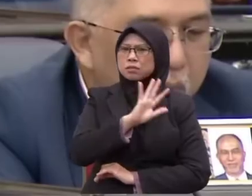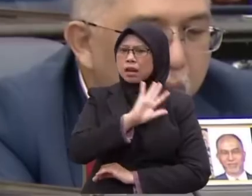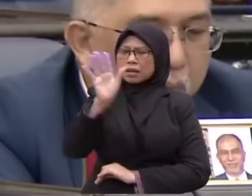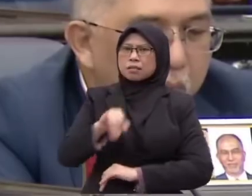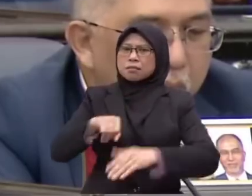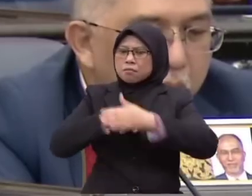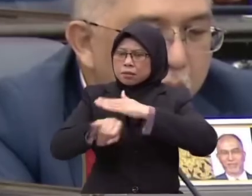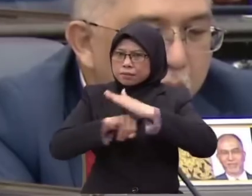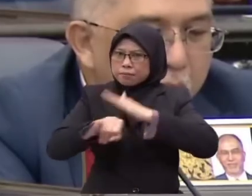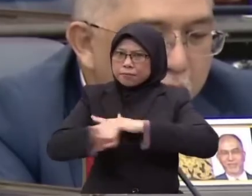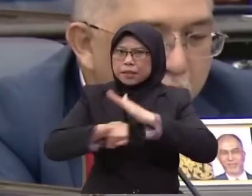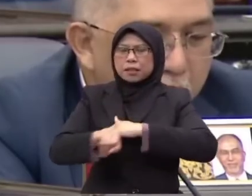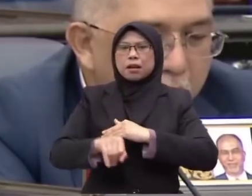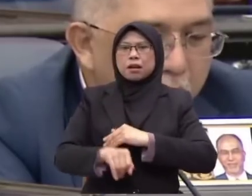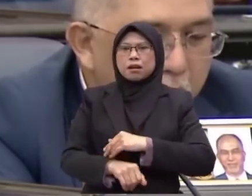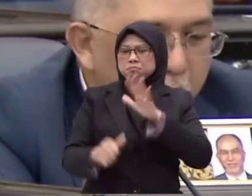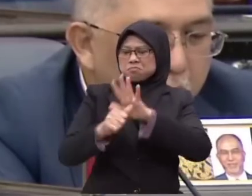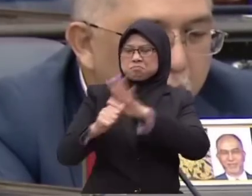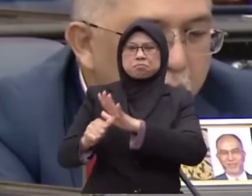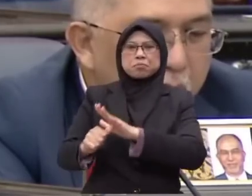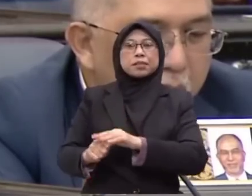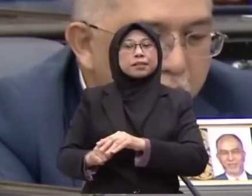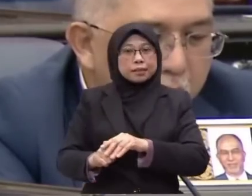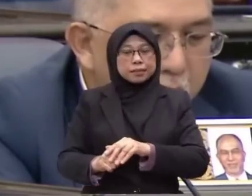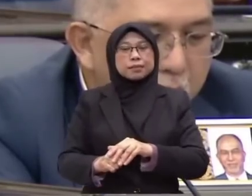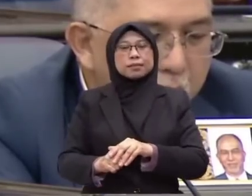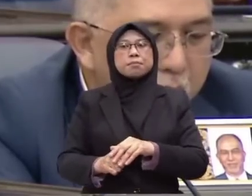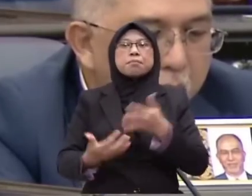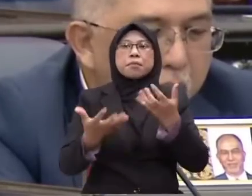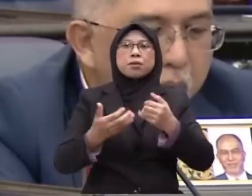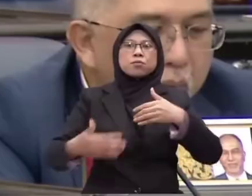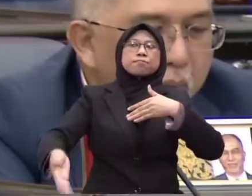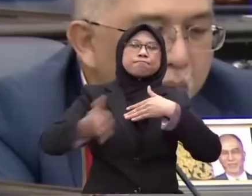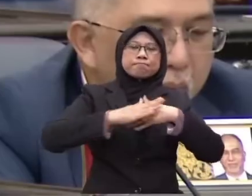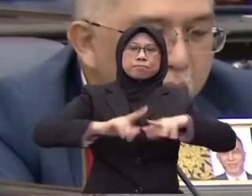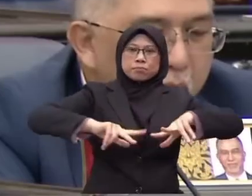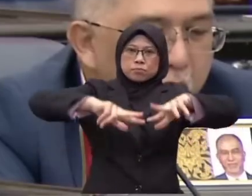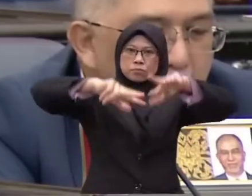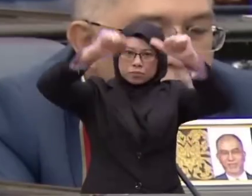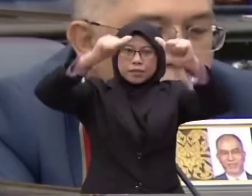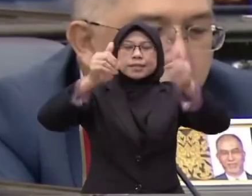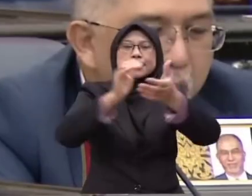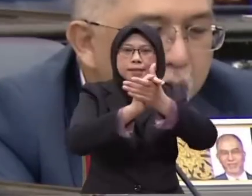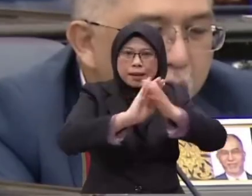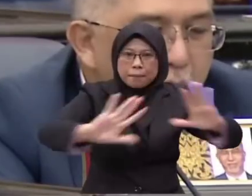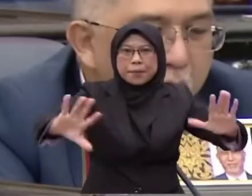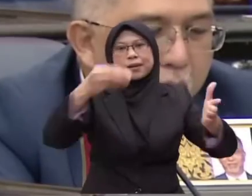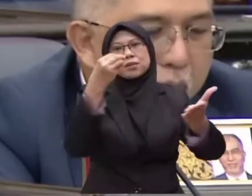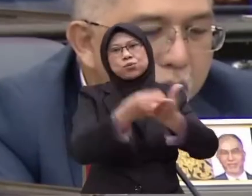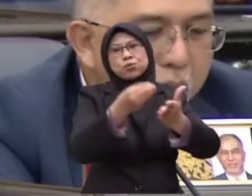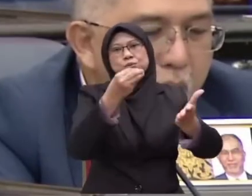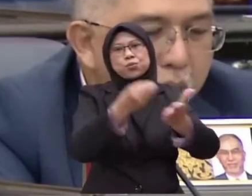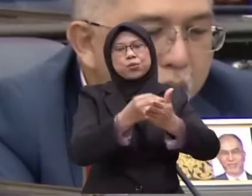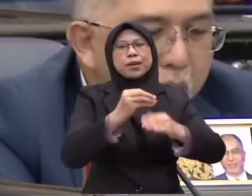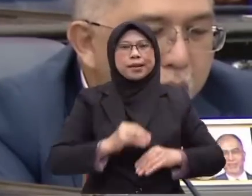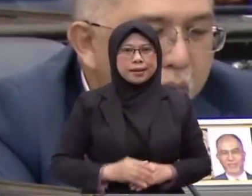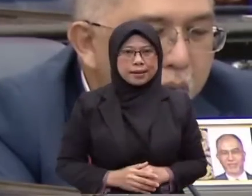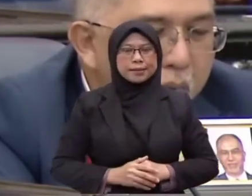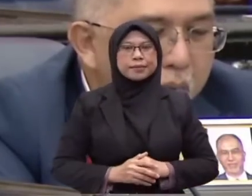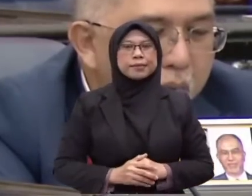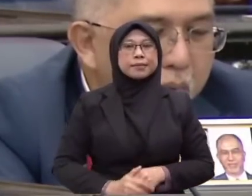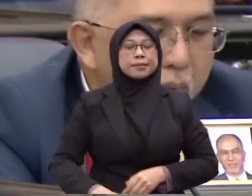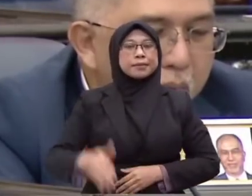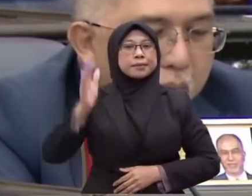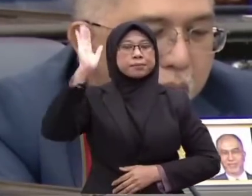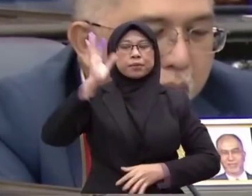fitnah, kita baik pulihkan untuk masa depan negara, selamatkan wang ringgit, itu saja. Jadi by